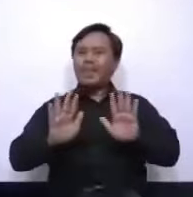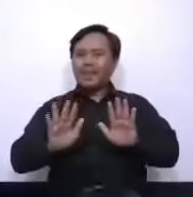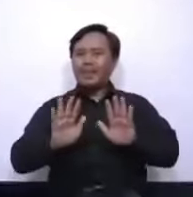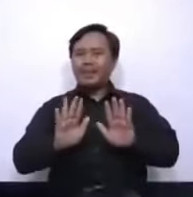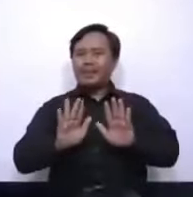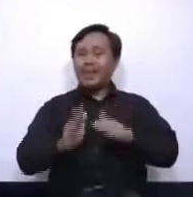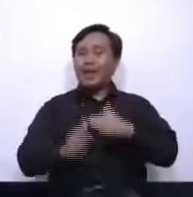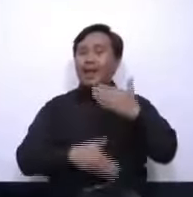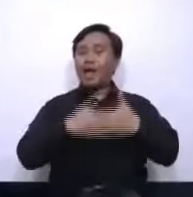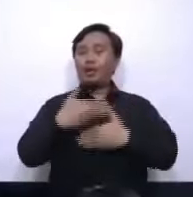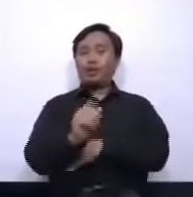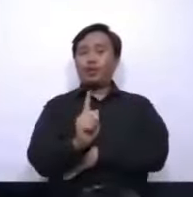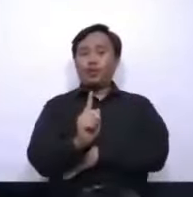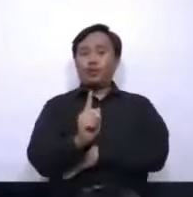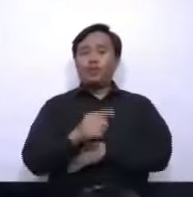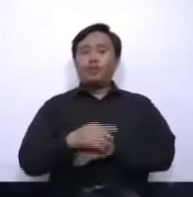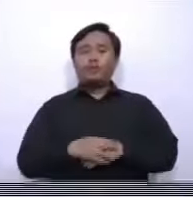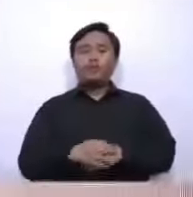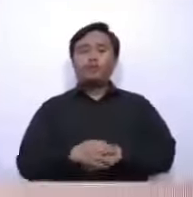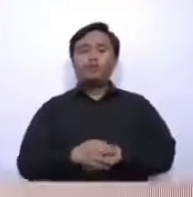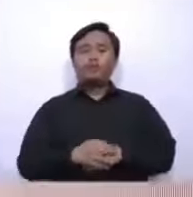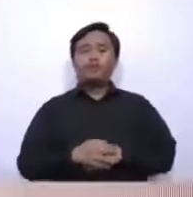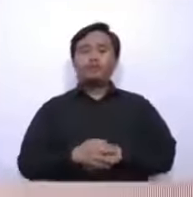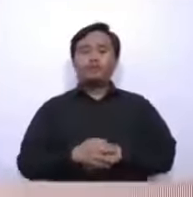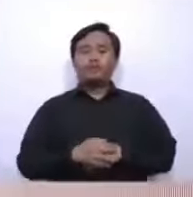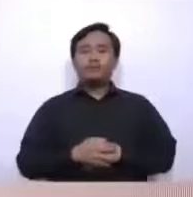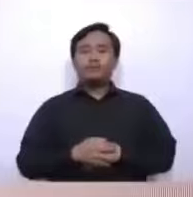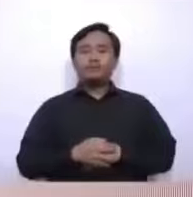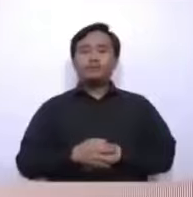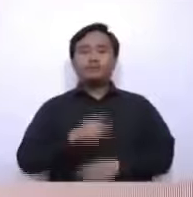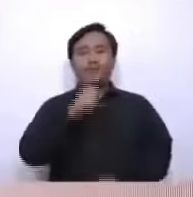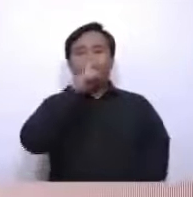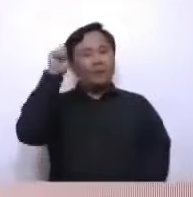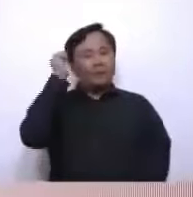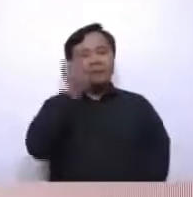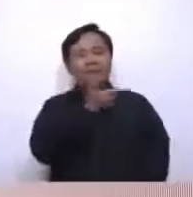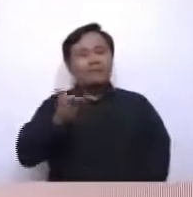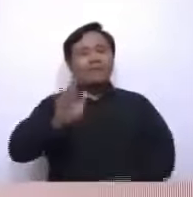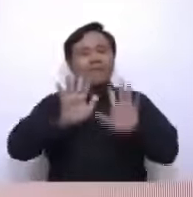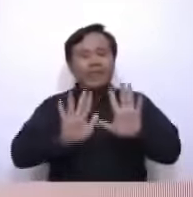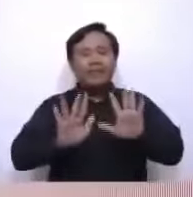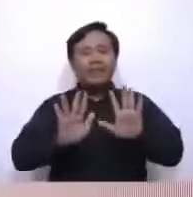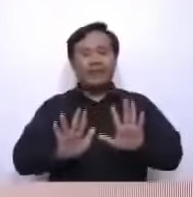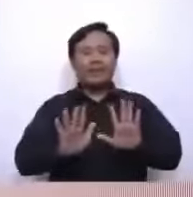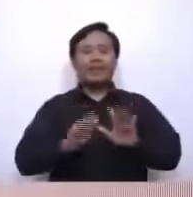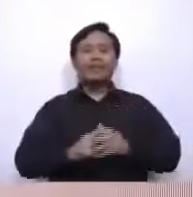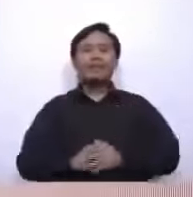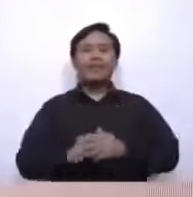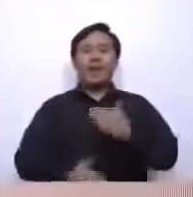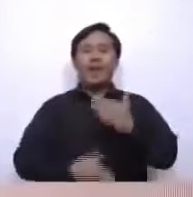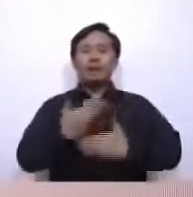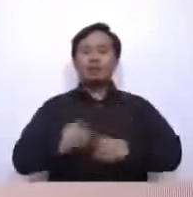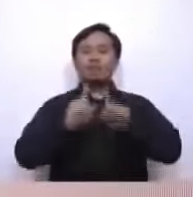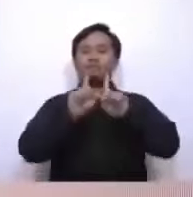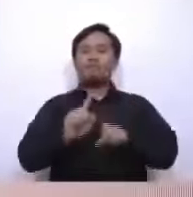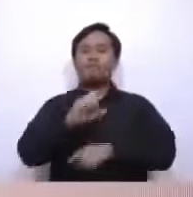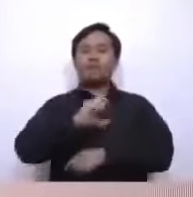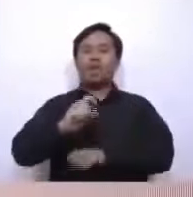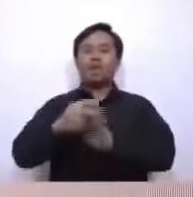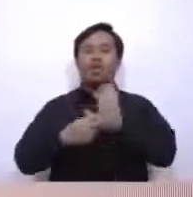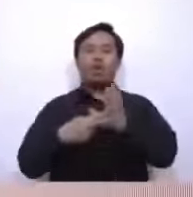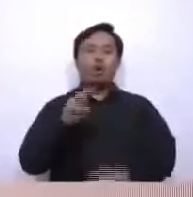kembali lanjutkan. Baik. Selanjutnya, Bapak Ibu, kami mohon tenang terlebih dahulu. Selanjutnya untuk pasangan calon nomor